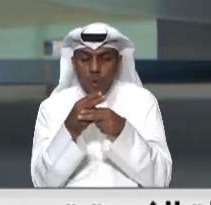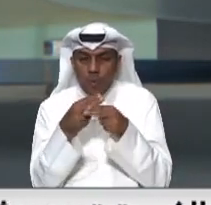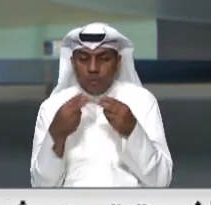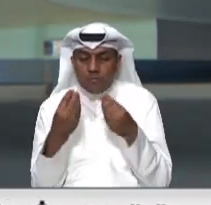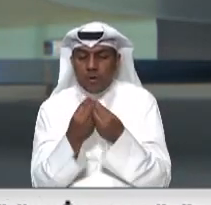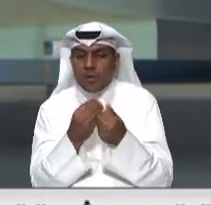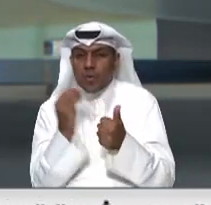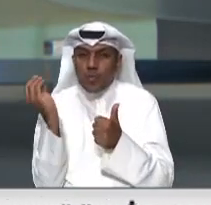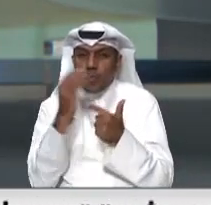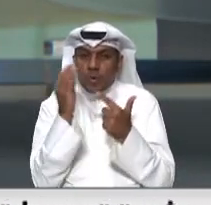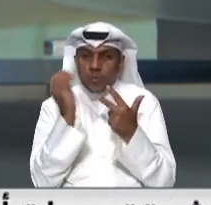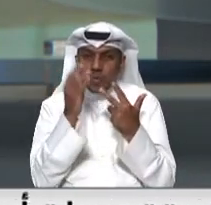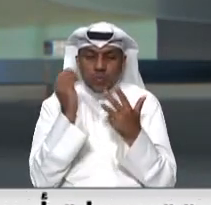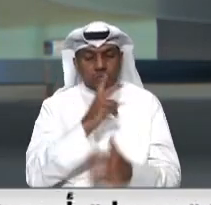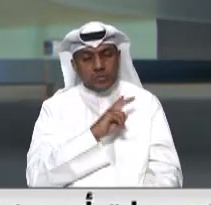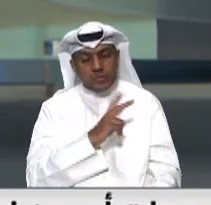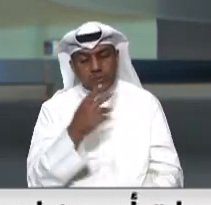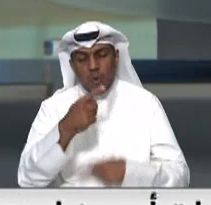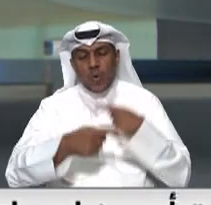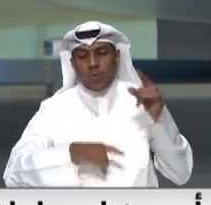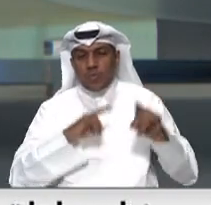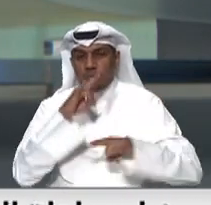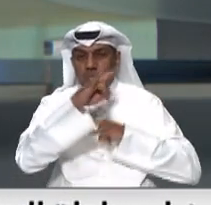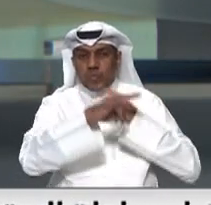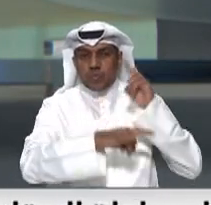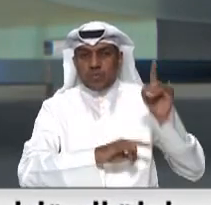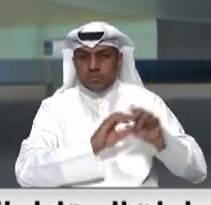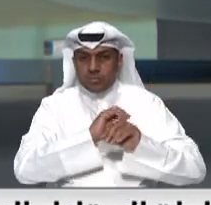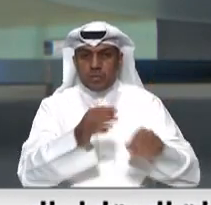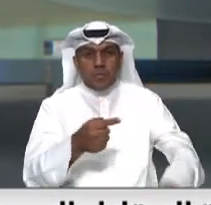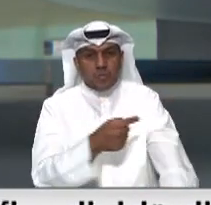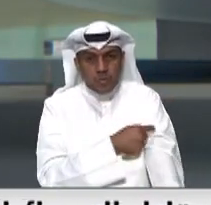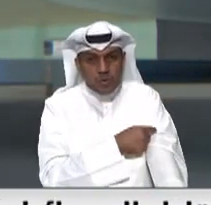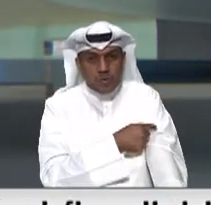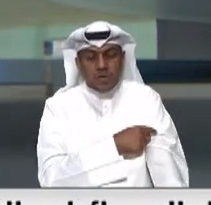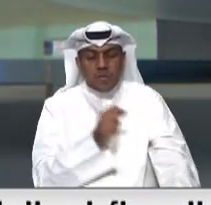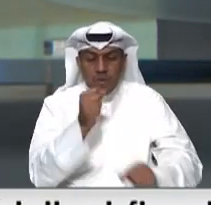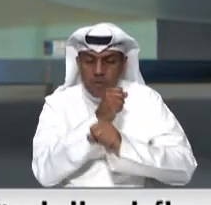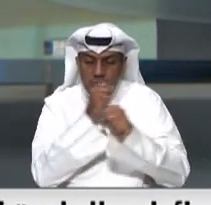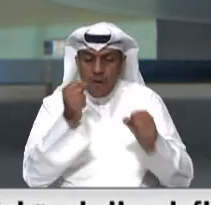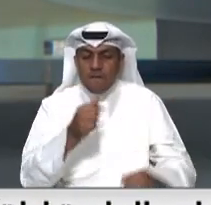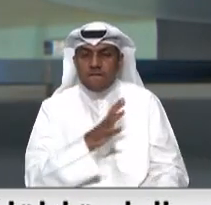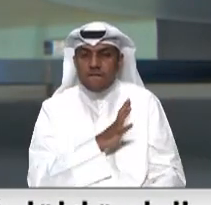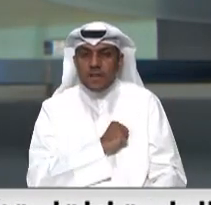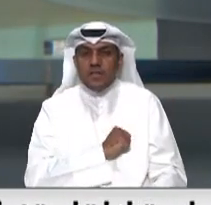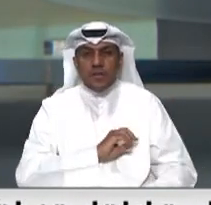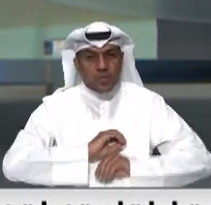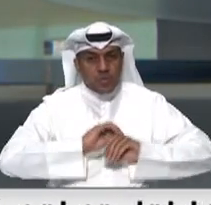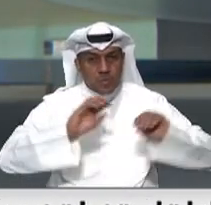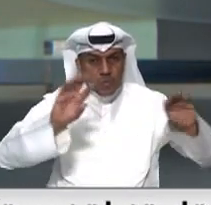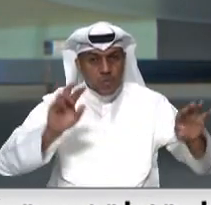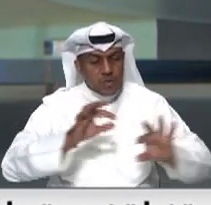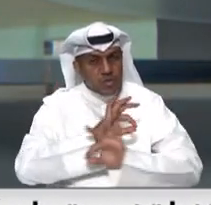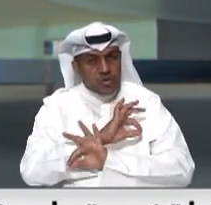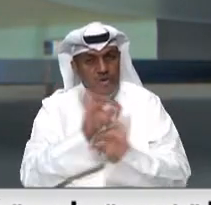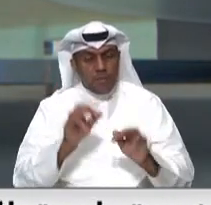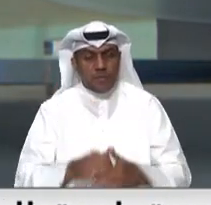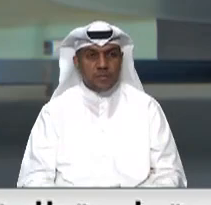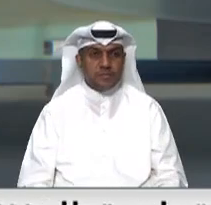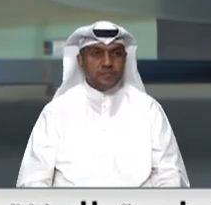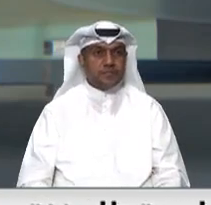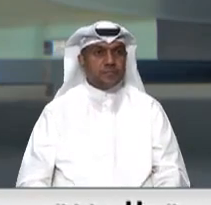بالإشراف على فرز وتوزيع هذه المساعدات بين المستشفيات الفلسطينية العاملة في المنظومة الصحية جنوب قطاع